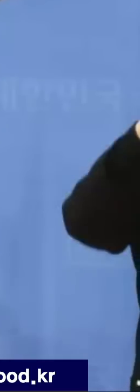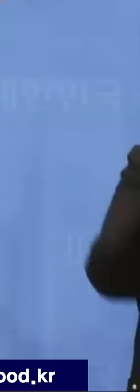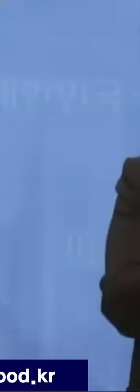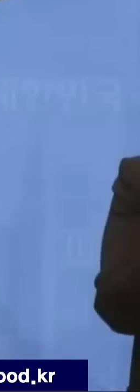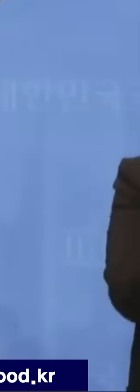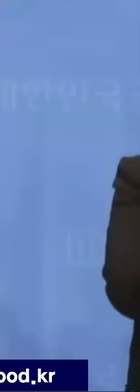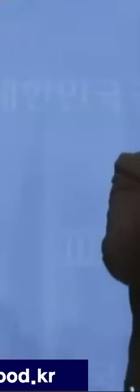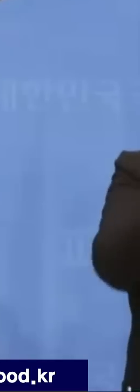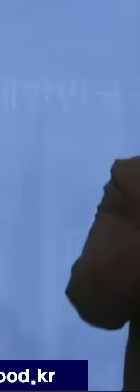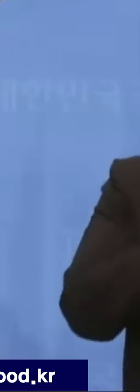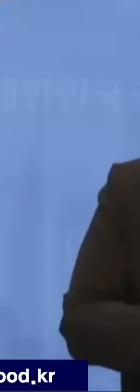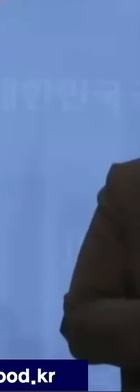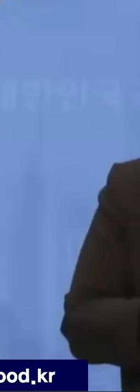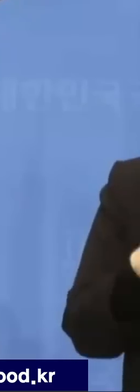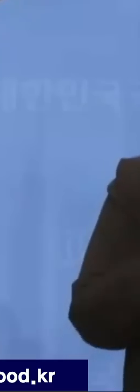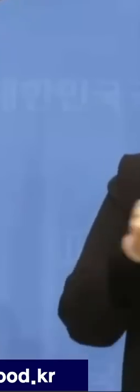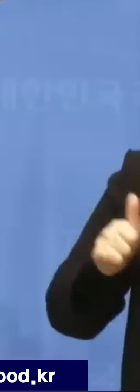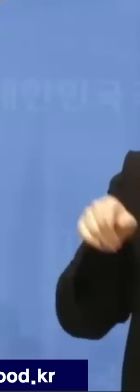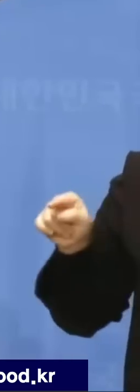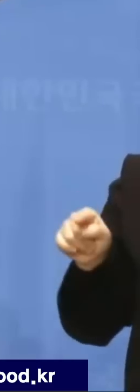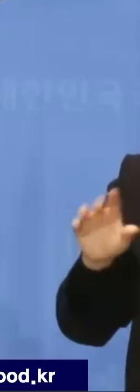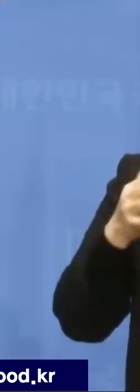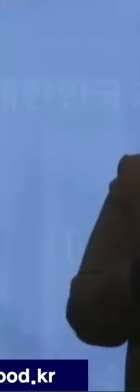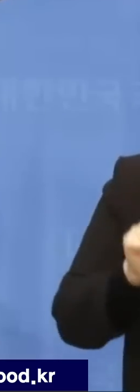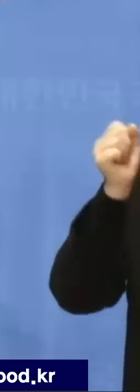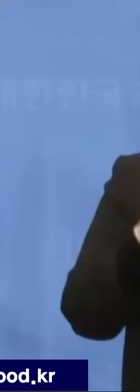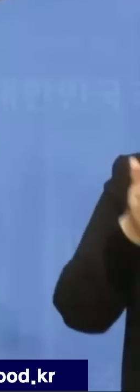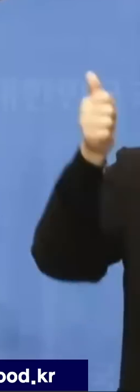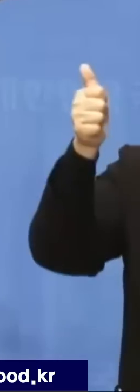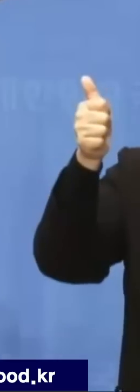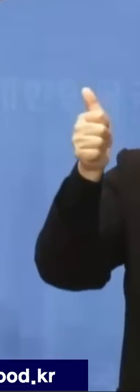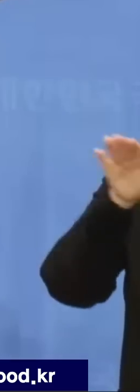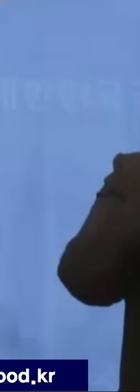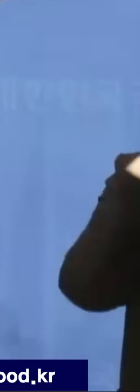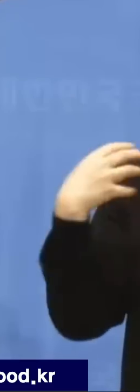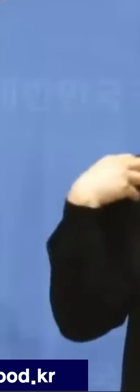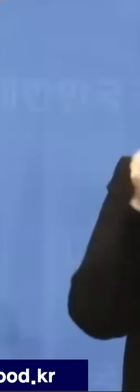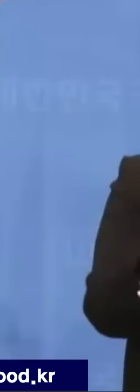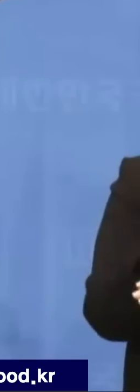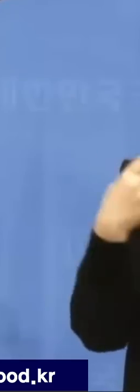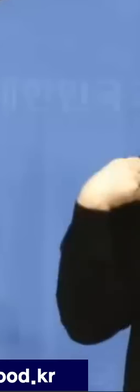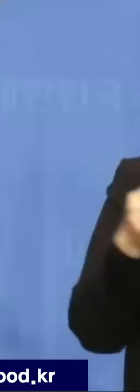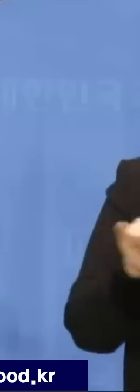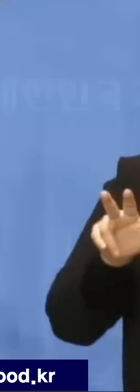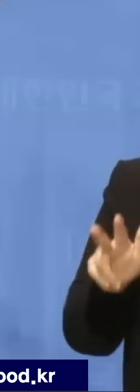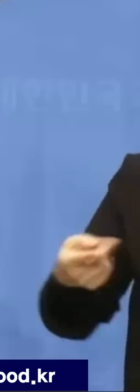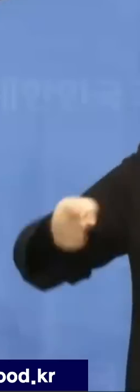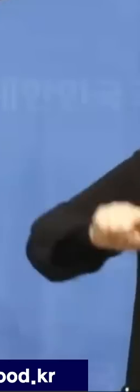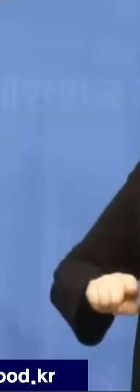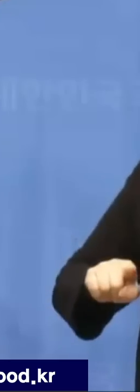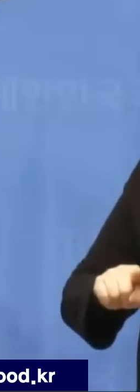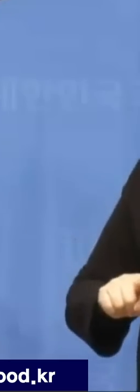개를 주도했던 그 당시의 국민운동본부 실무 책임자들께서 오늘 이 자리에